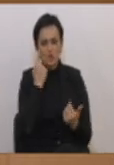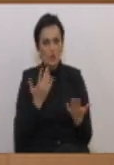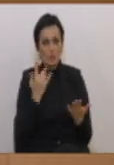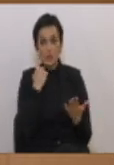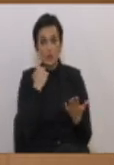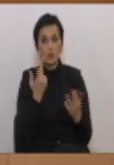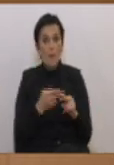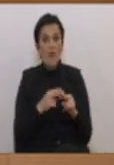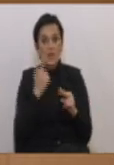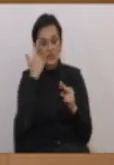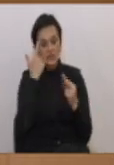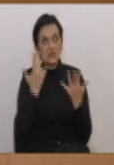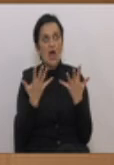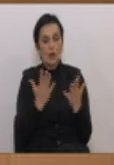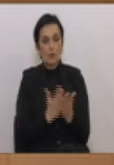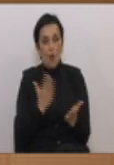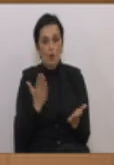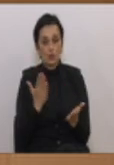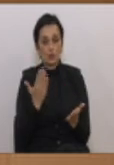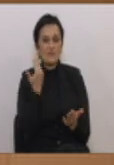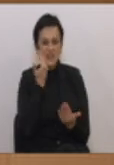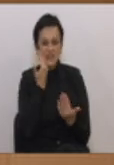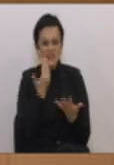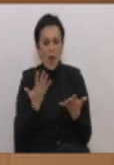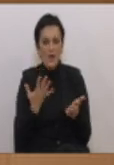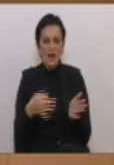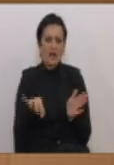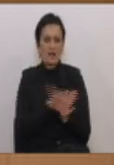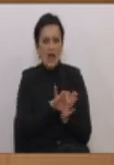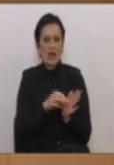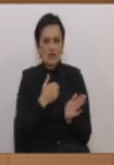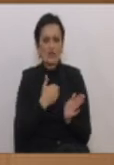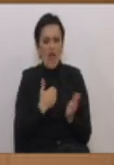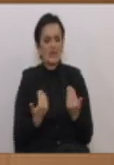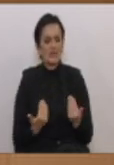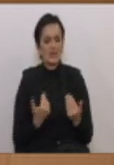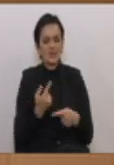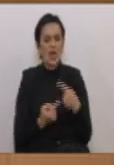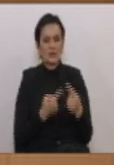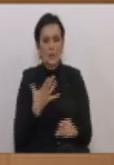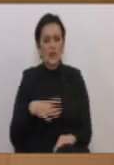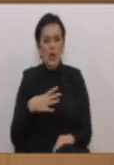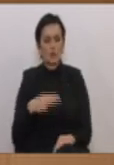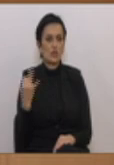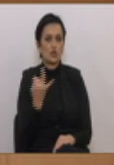ფიქრობ არის წარმოუდგენელი სამარცხვინო ლაქა ჩვენს თანამედროვე ქართულ